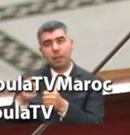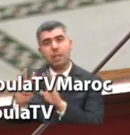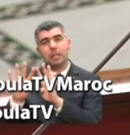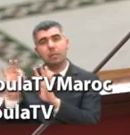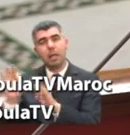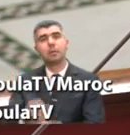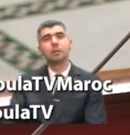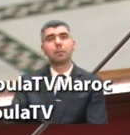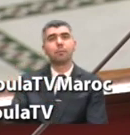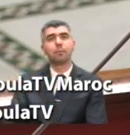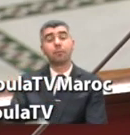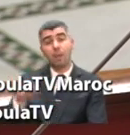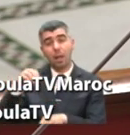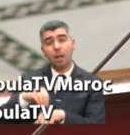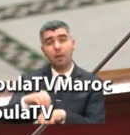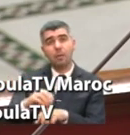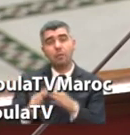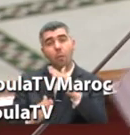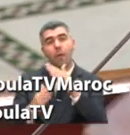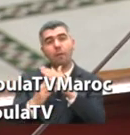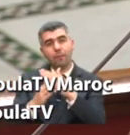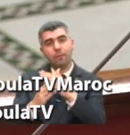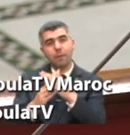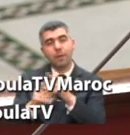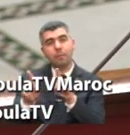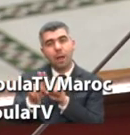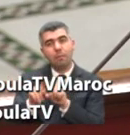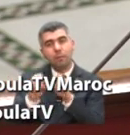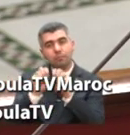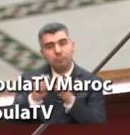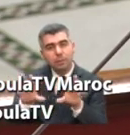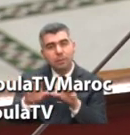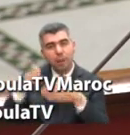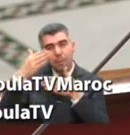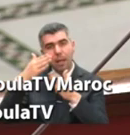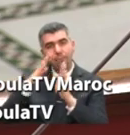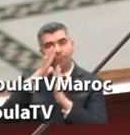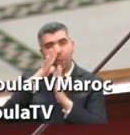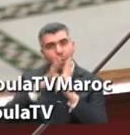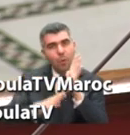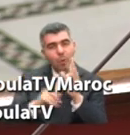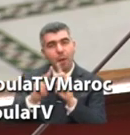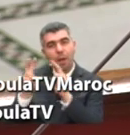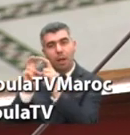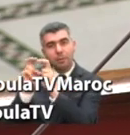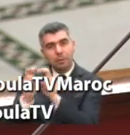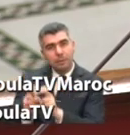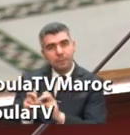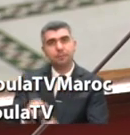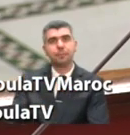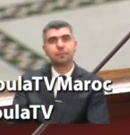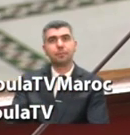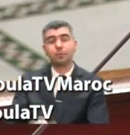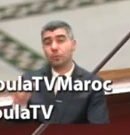0.88. كذلك الانقطاع لدى الفتيات على المستوى الوطني فنقص بواحد النسب مهمة جدا. كتبقى